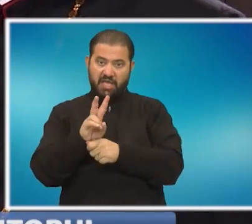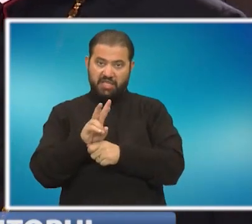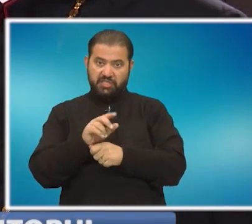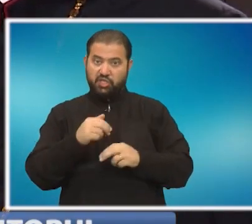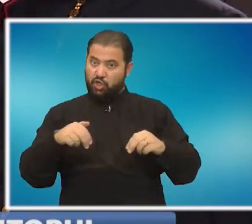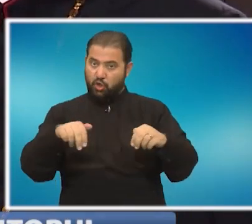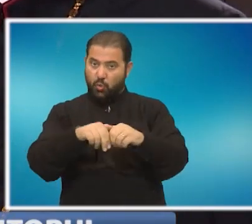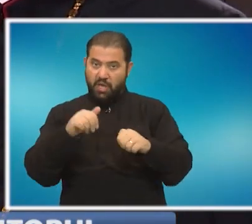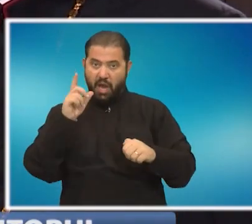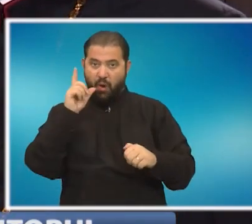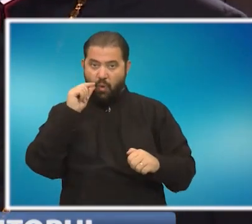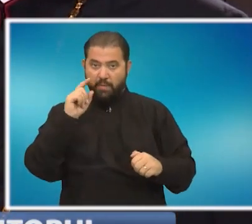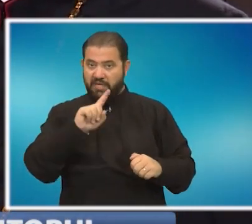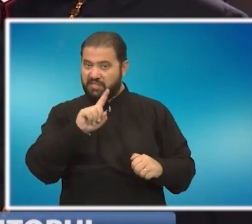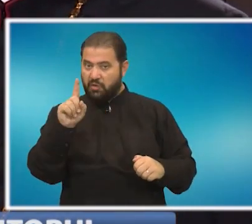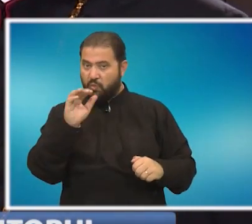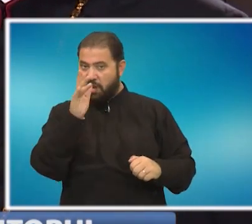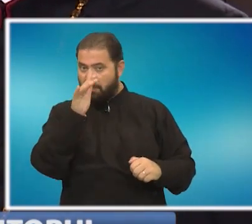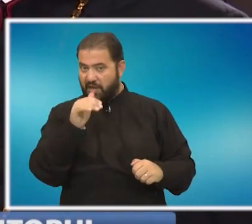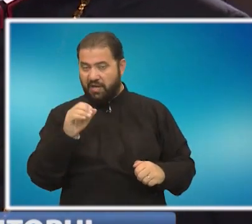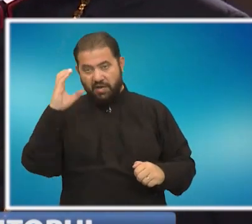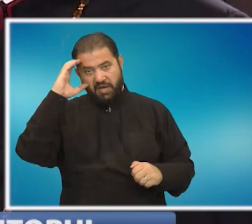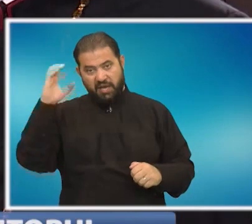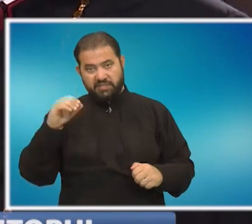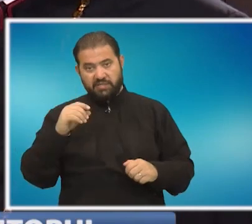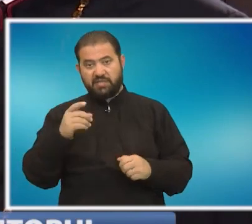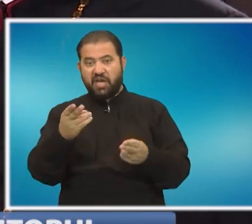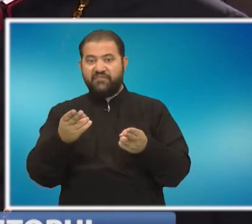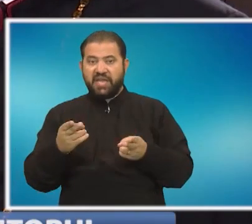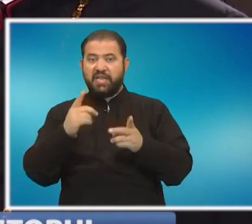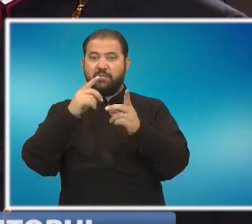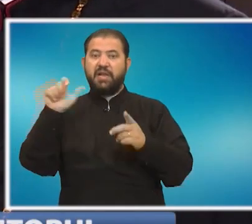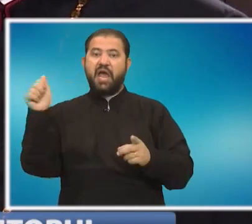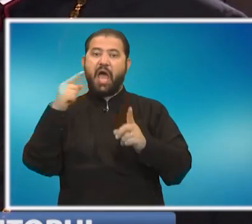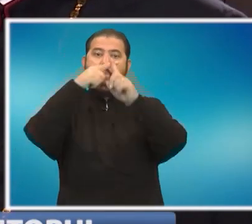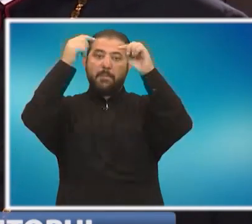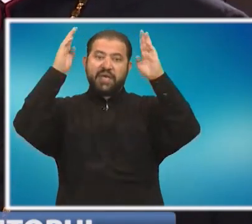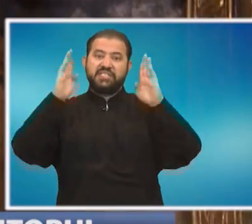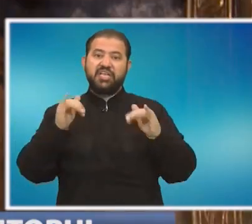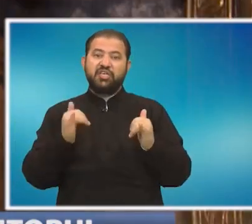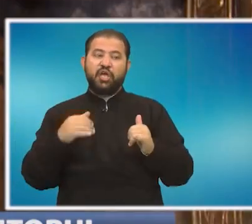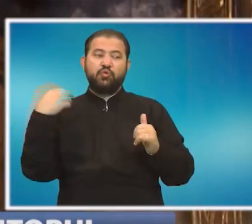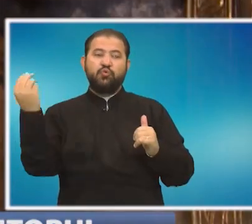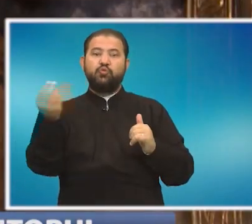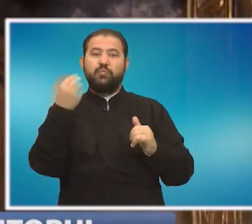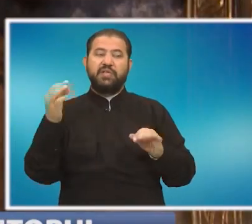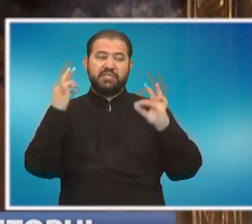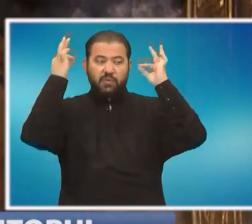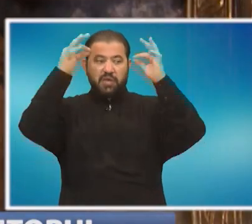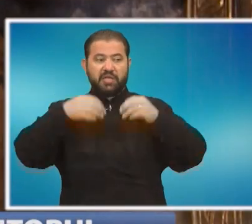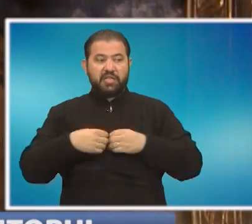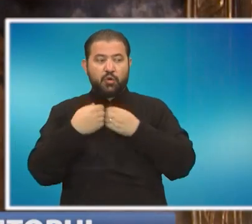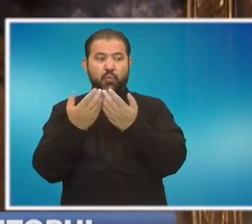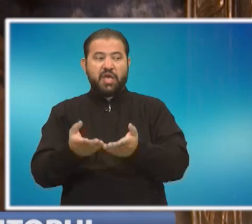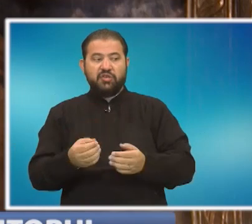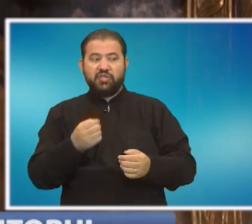care își imaginează că biserica este o instituție în care lucrurile